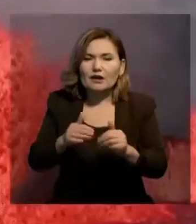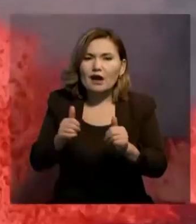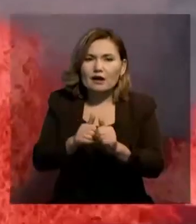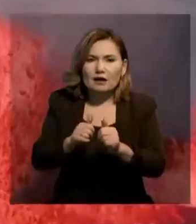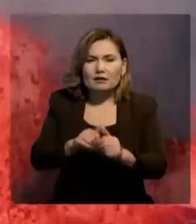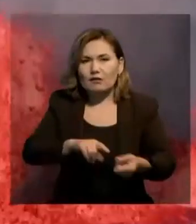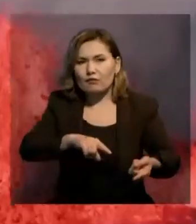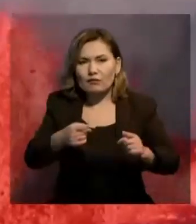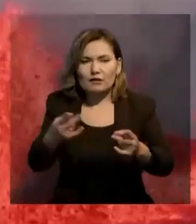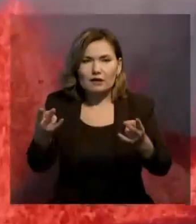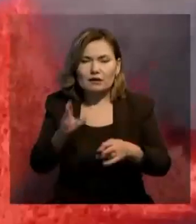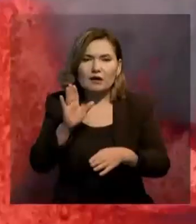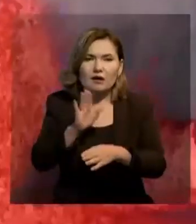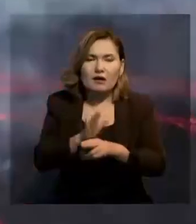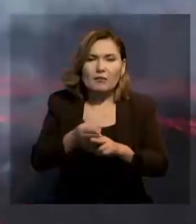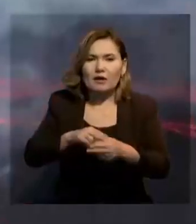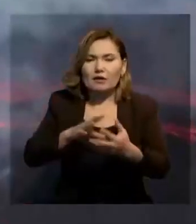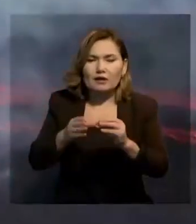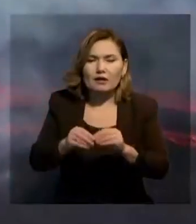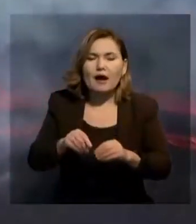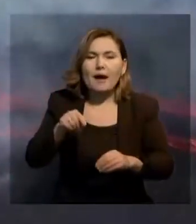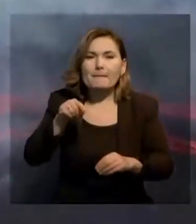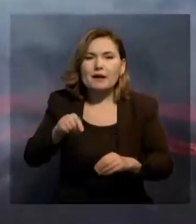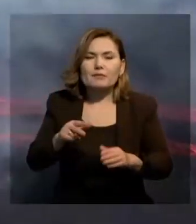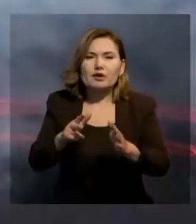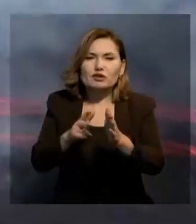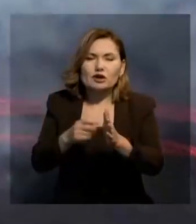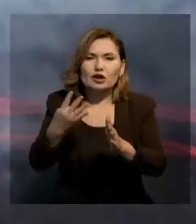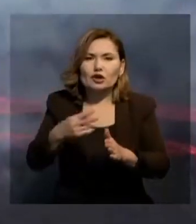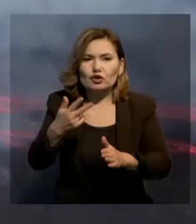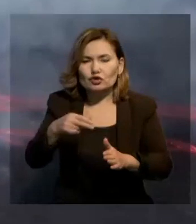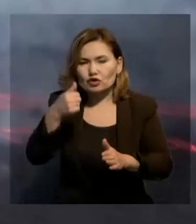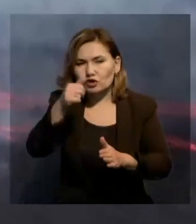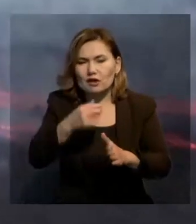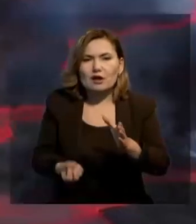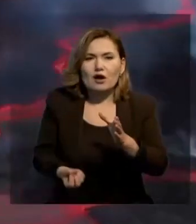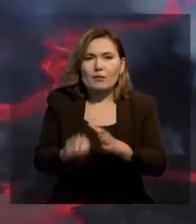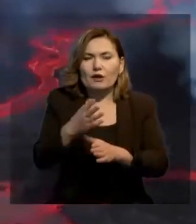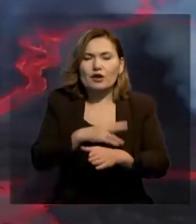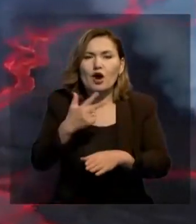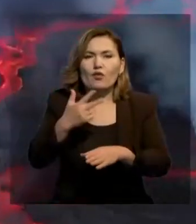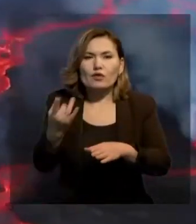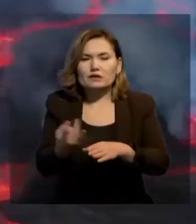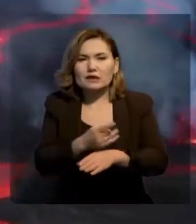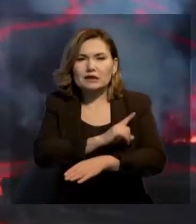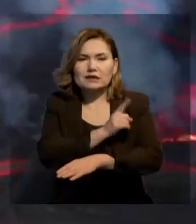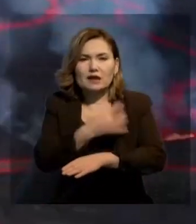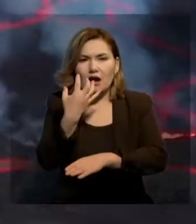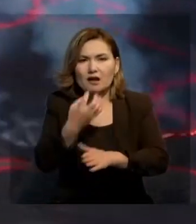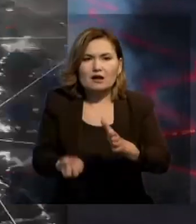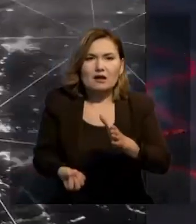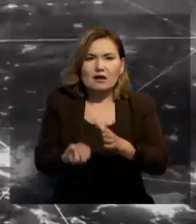Айта кетейік, Мауна-Лоа алғаш рет 1843 жылы оянған. Жанартаудан 30 рет лава атқылаған